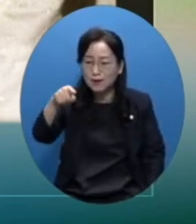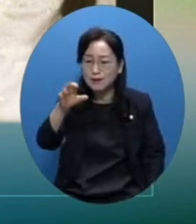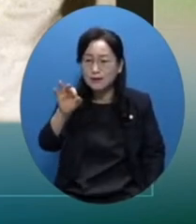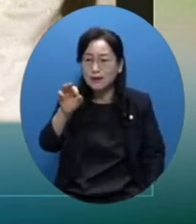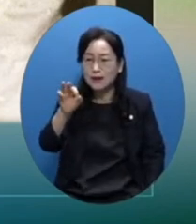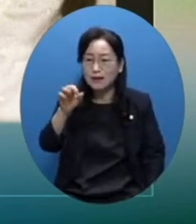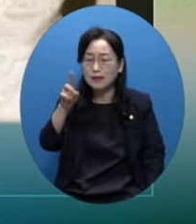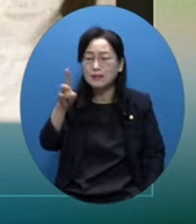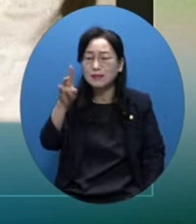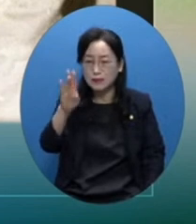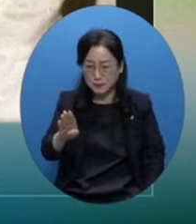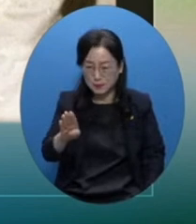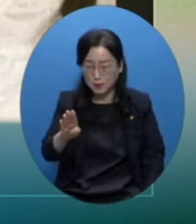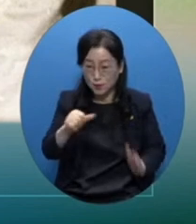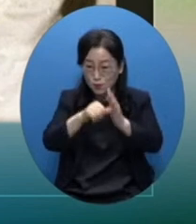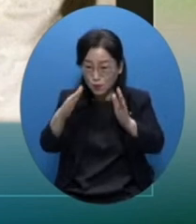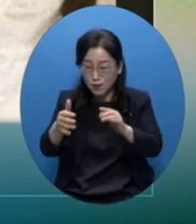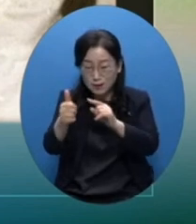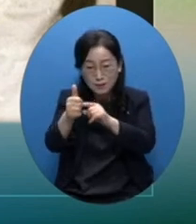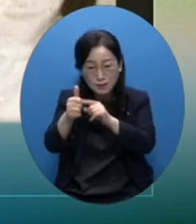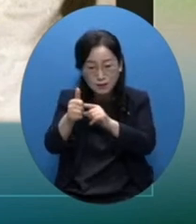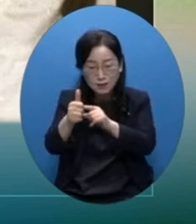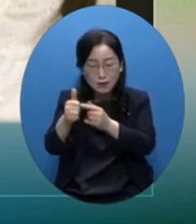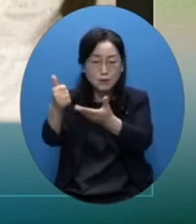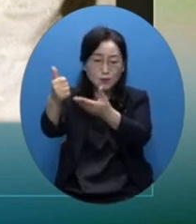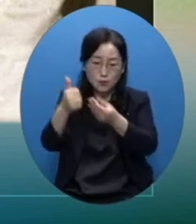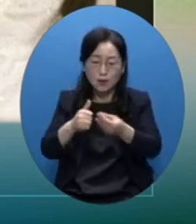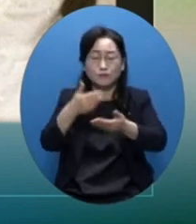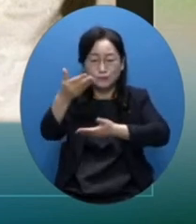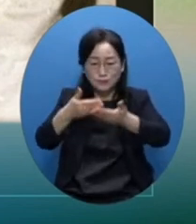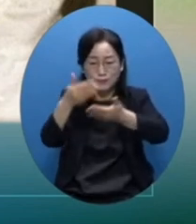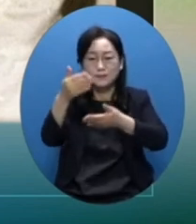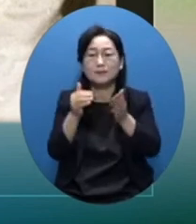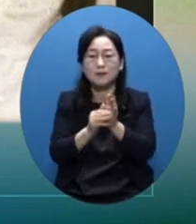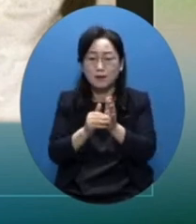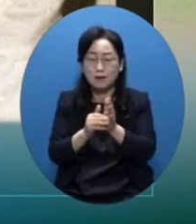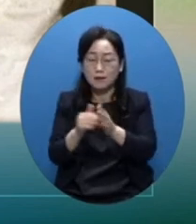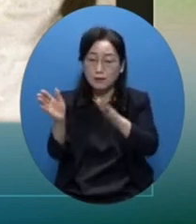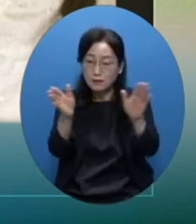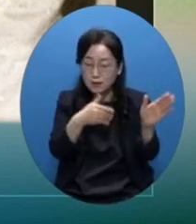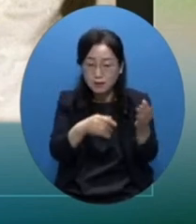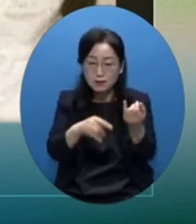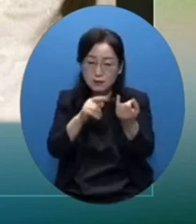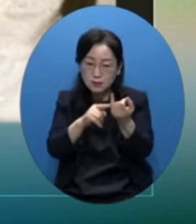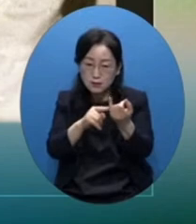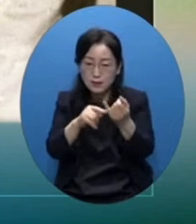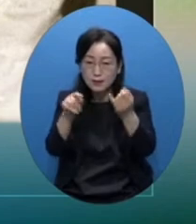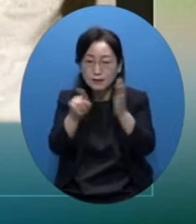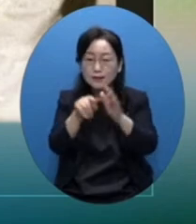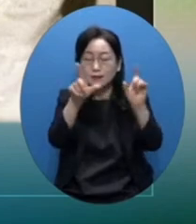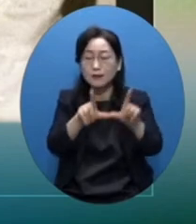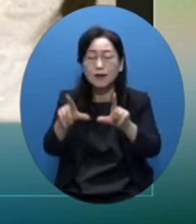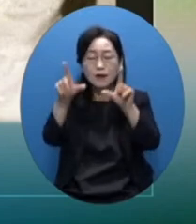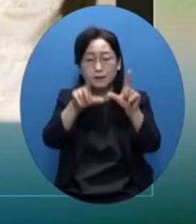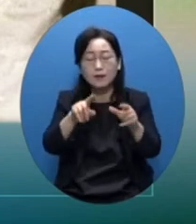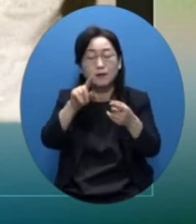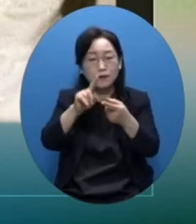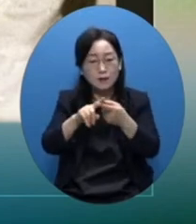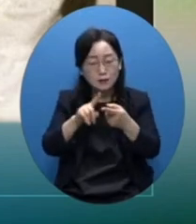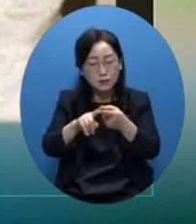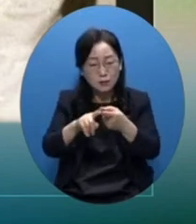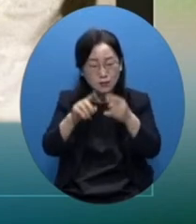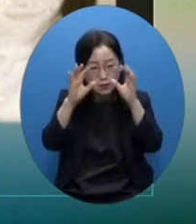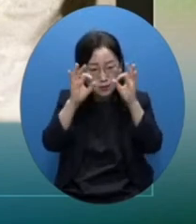전했습니다 주 3 교수님의 신앙과 그의 삶에 대해서는 9일 보 역경의 열매